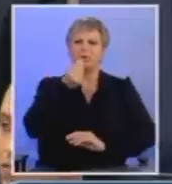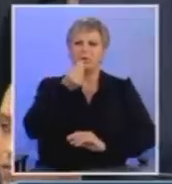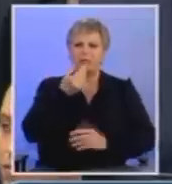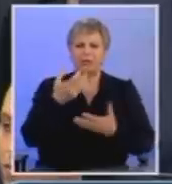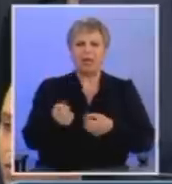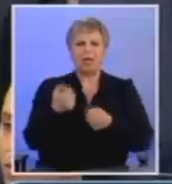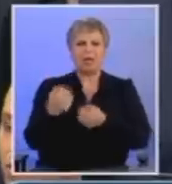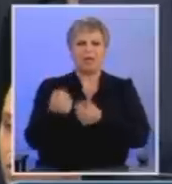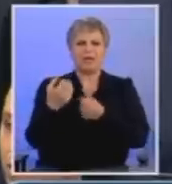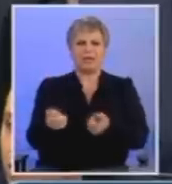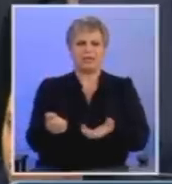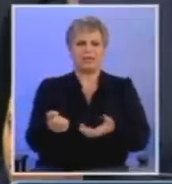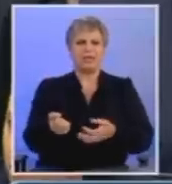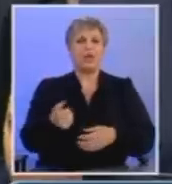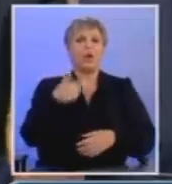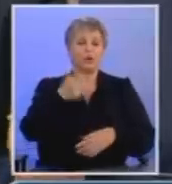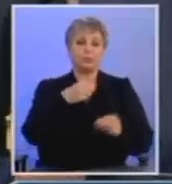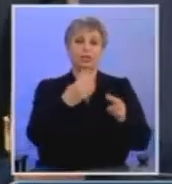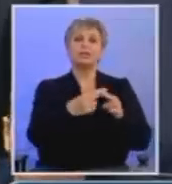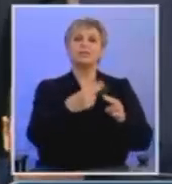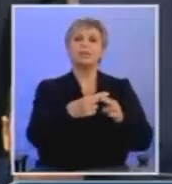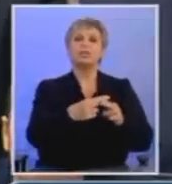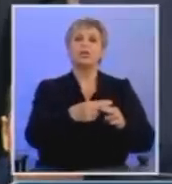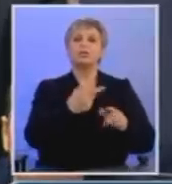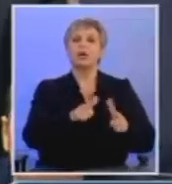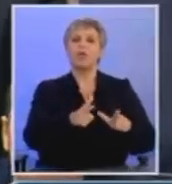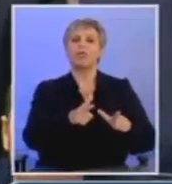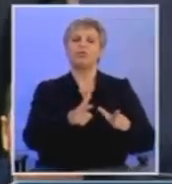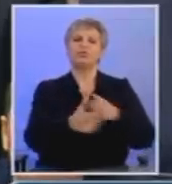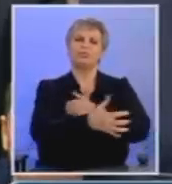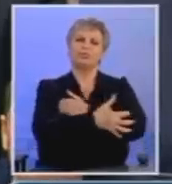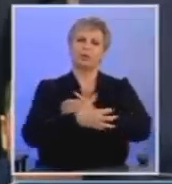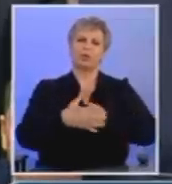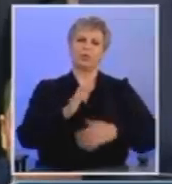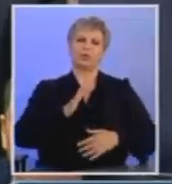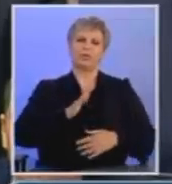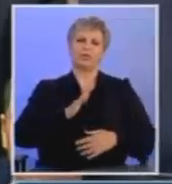όμως σημασία οπωσδήποτε για το φτωχό λαό.